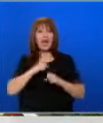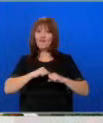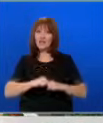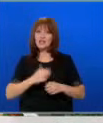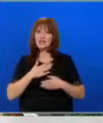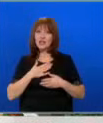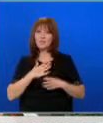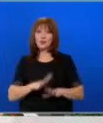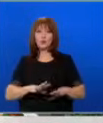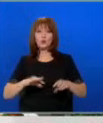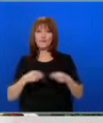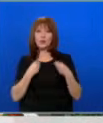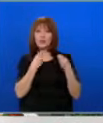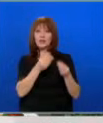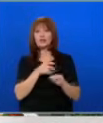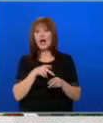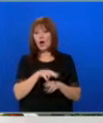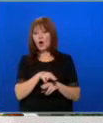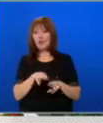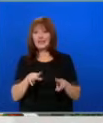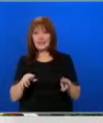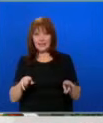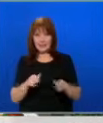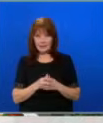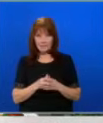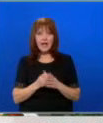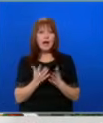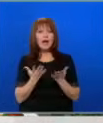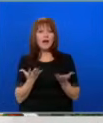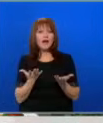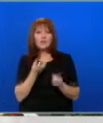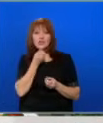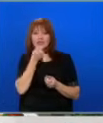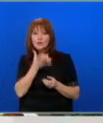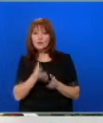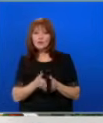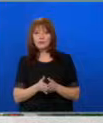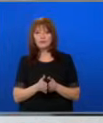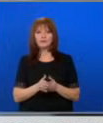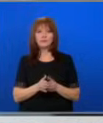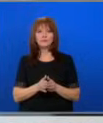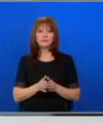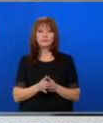готовност да го предадат на близките му във Великобритания до часове. Какво се е случило? Вижте.